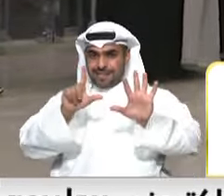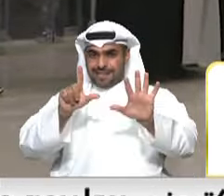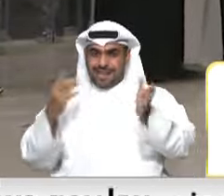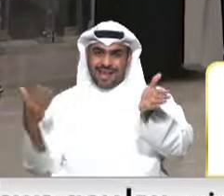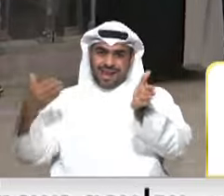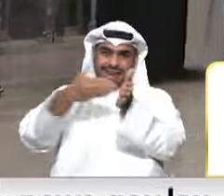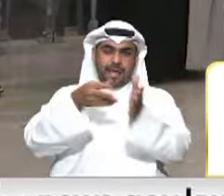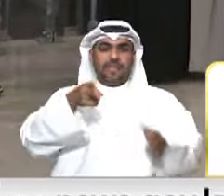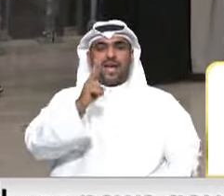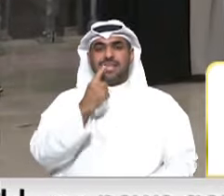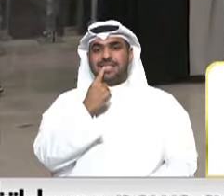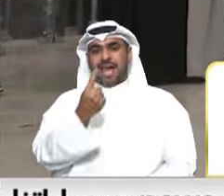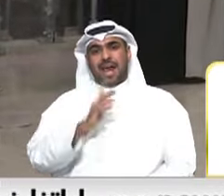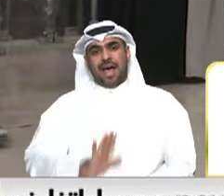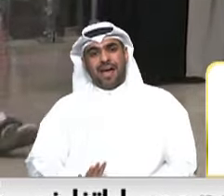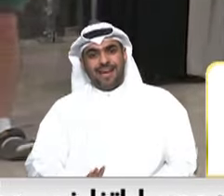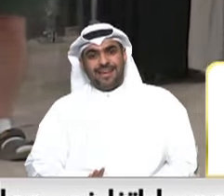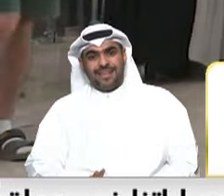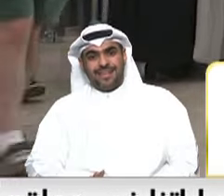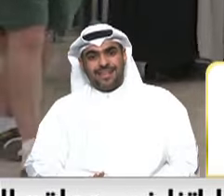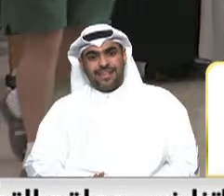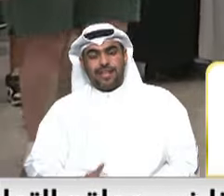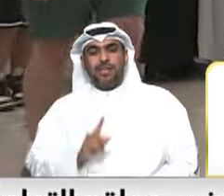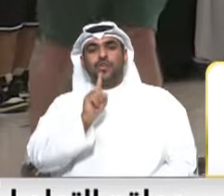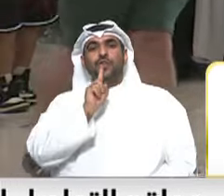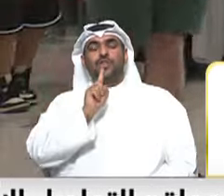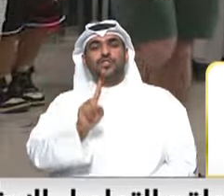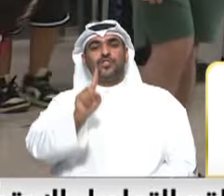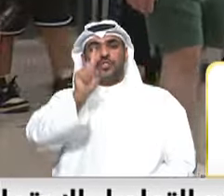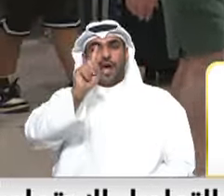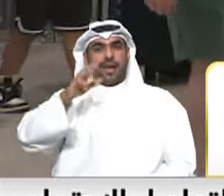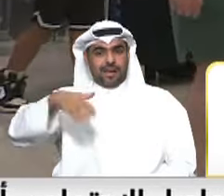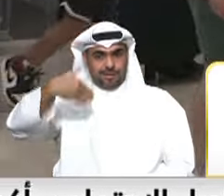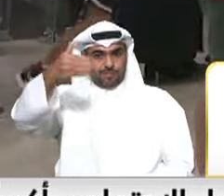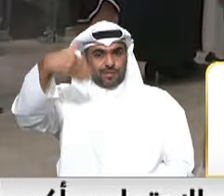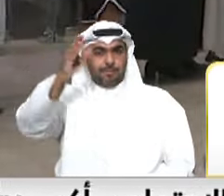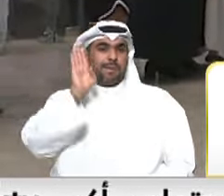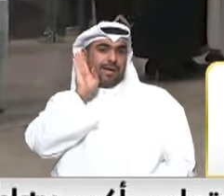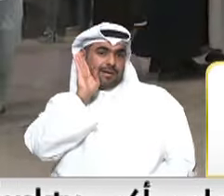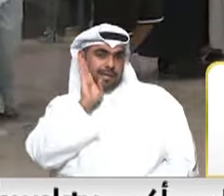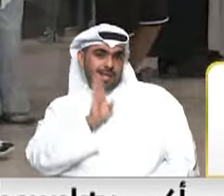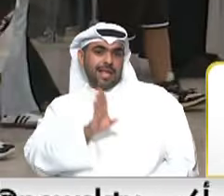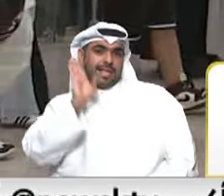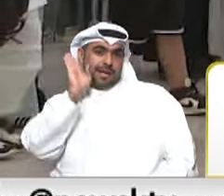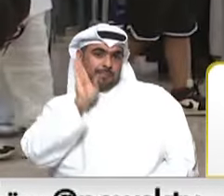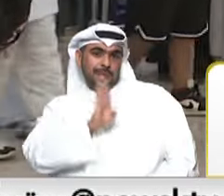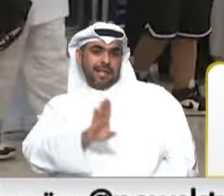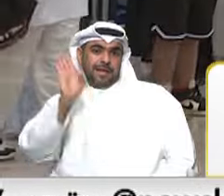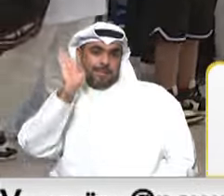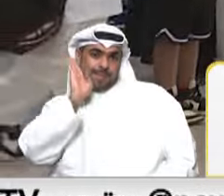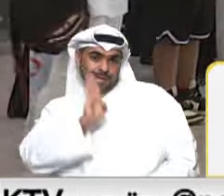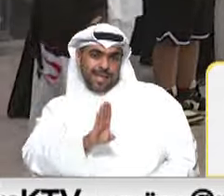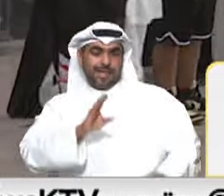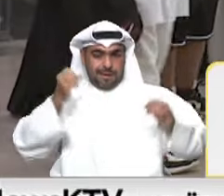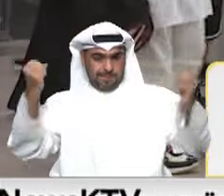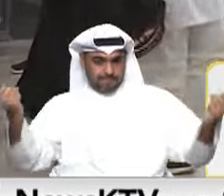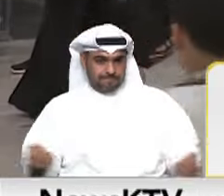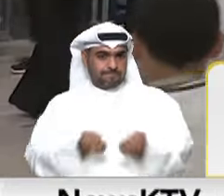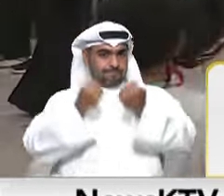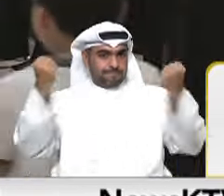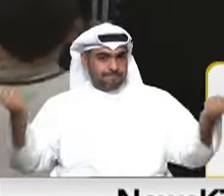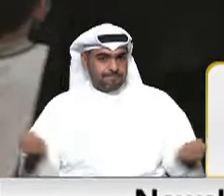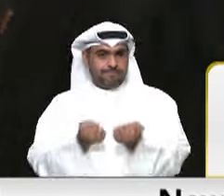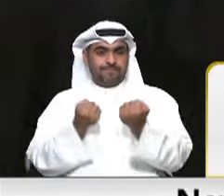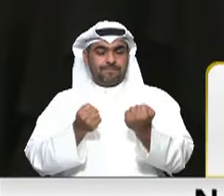ومثل ما راح تشوفون إن شاء الله يعني هذا التدريب من يعني